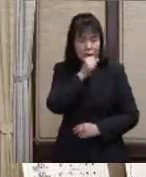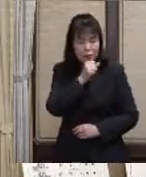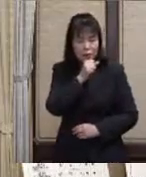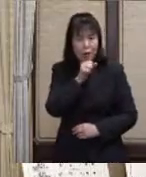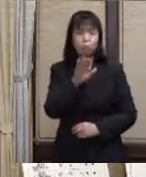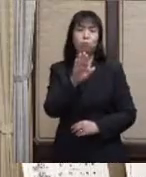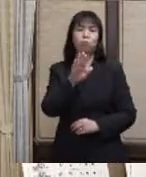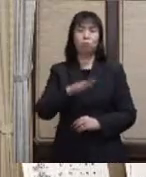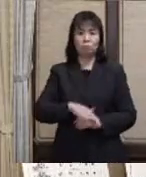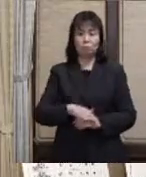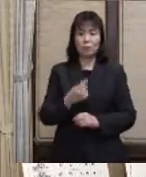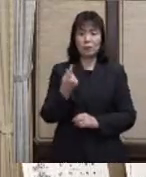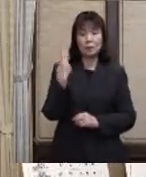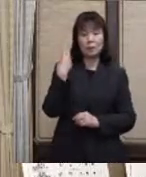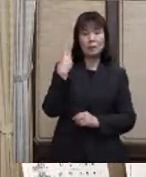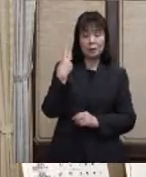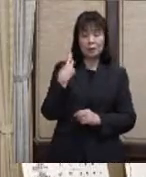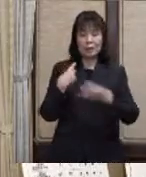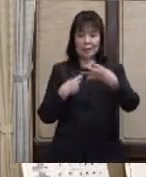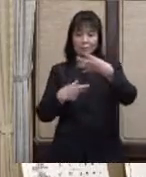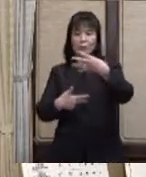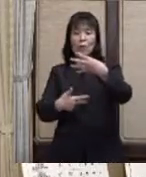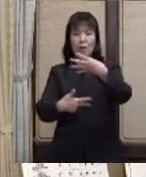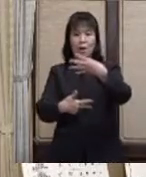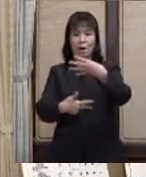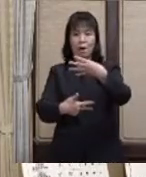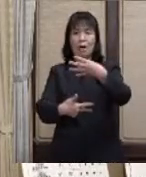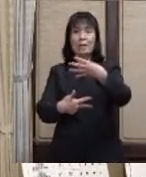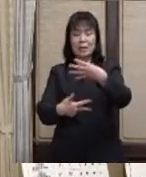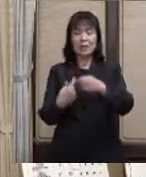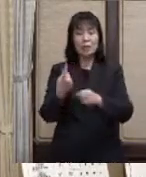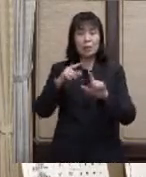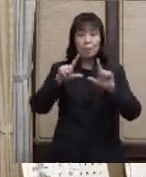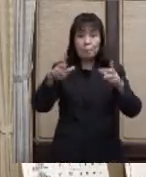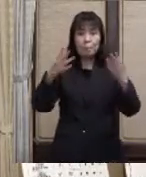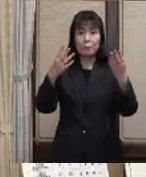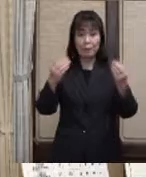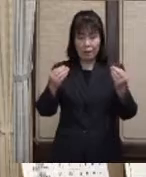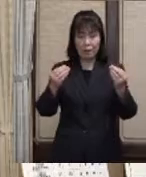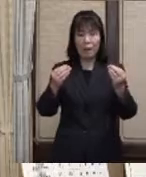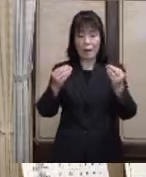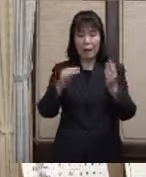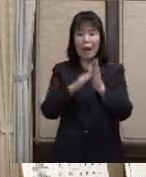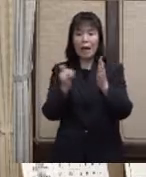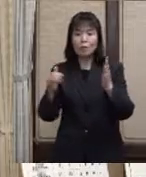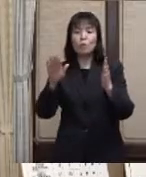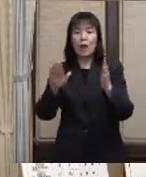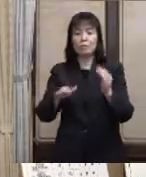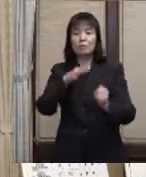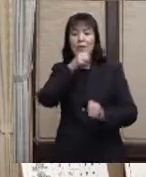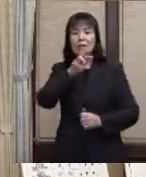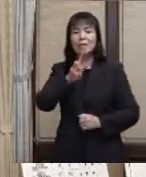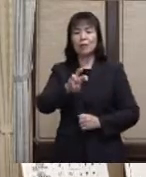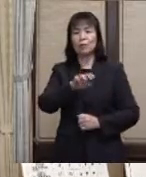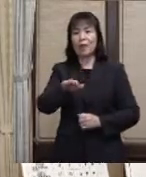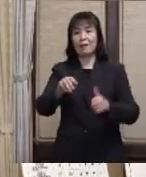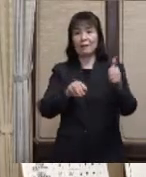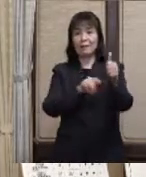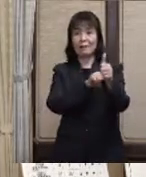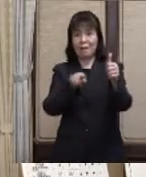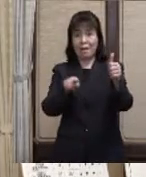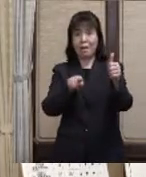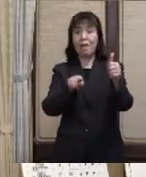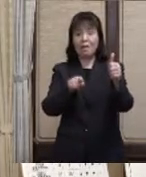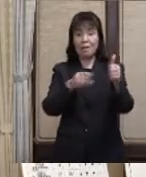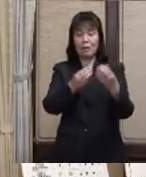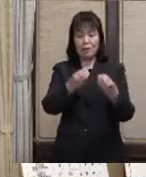状があり、一昨日4月7日、昨日発表させていただきました家族である30代男性の